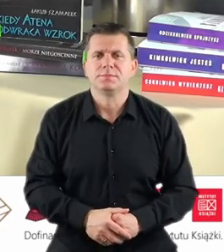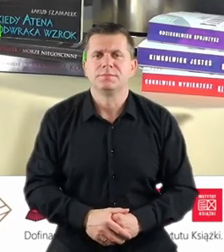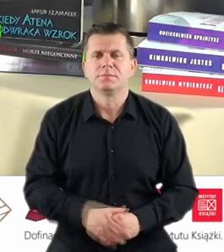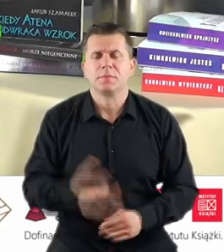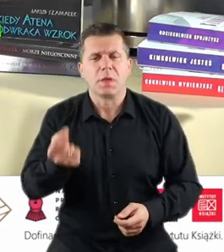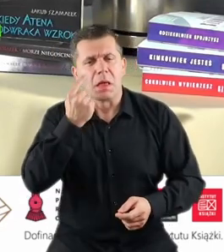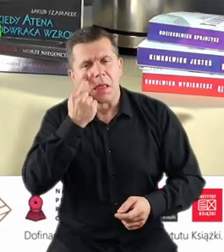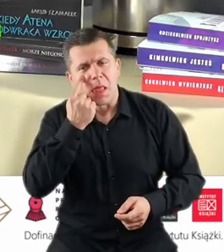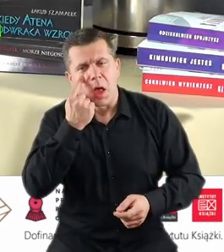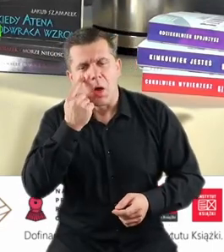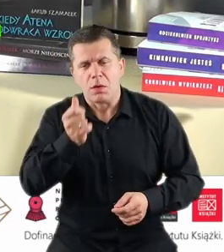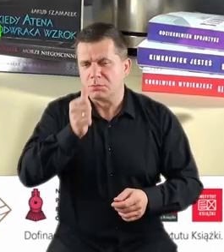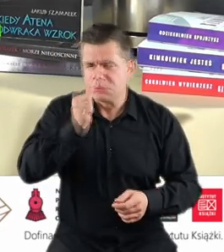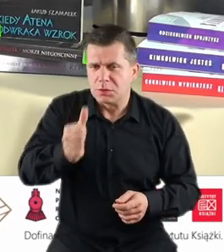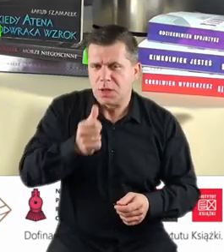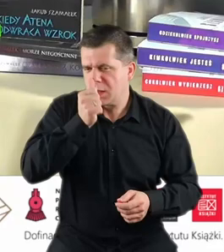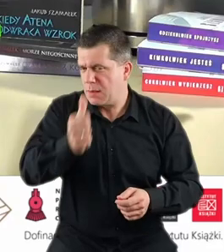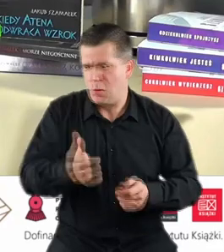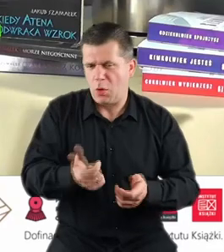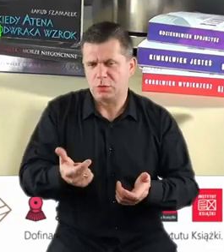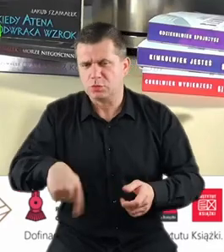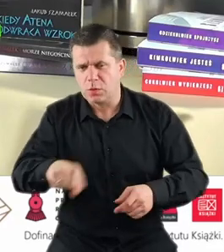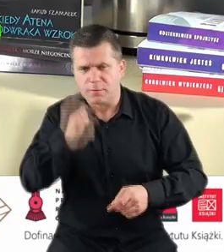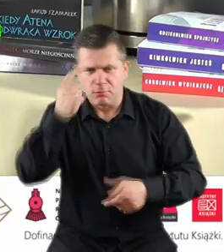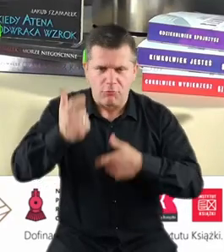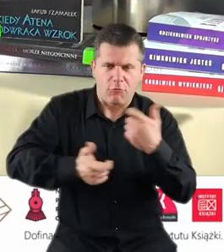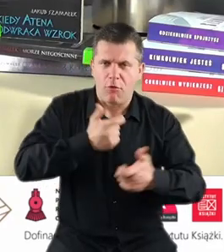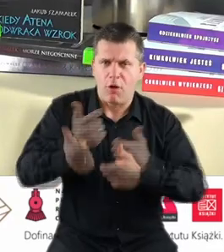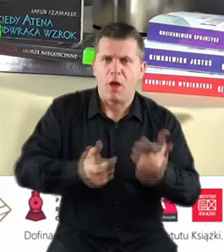tylko przypuszczenie, nie można za daleko sobie pozwolić